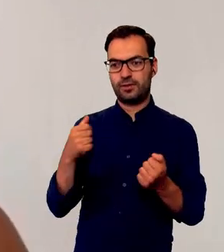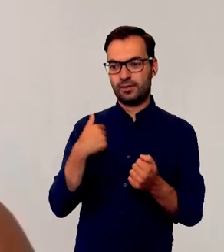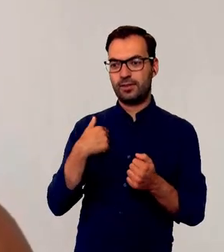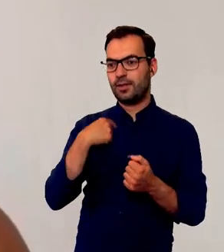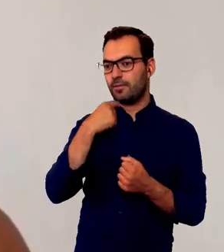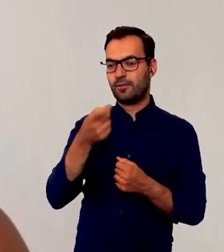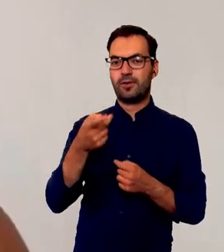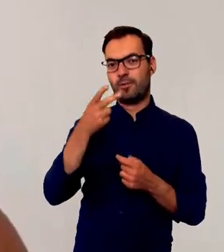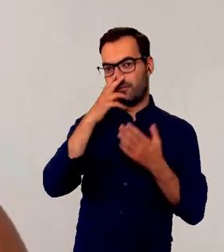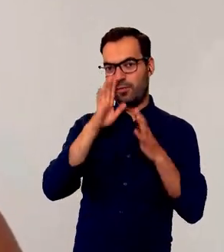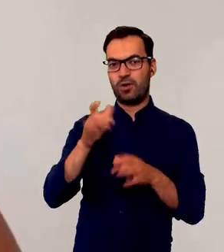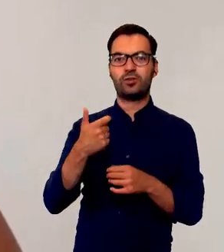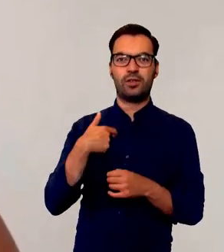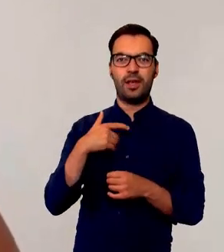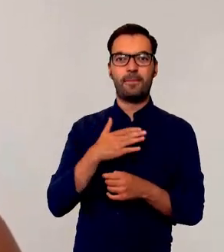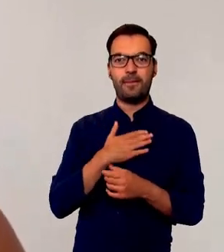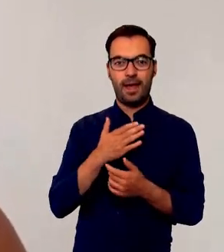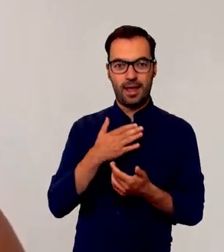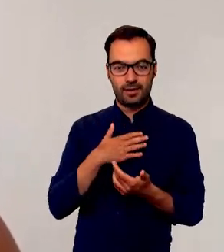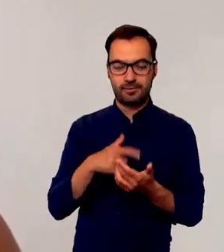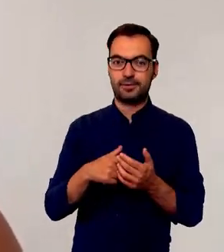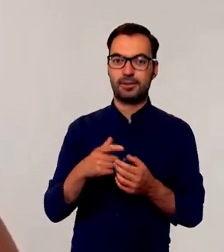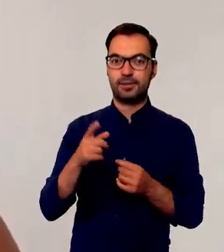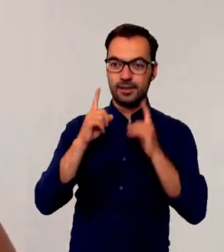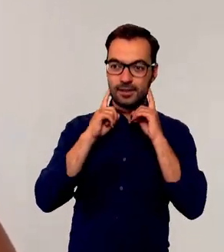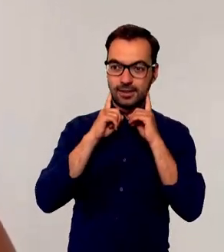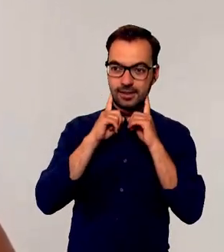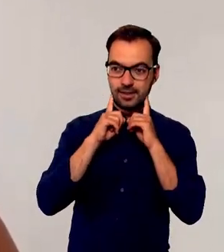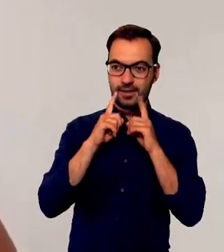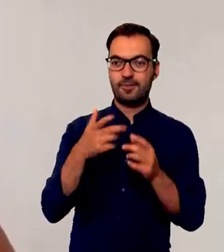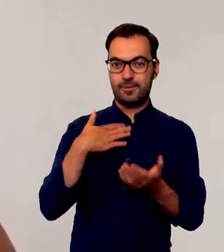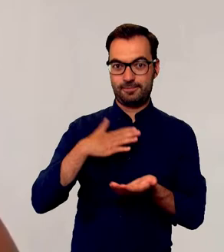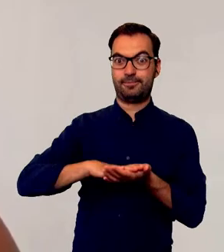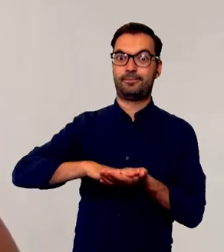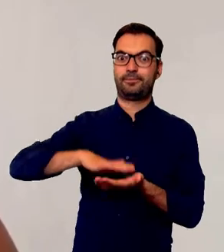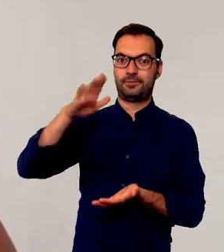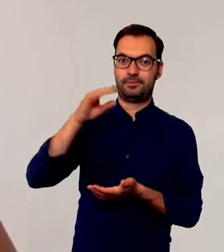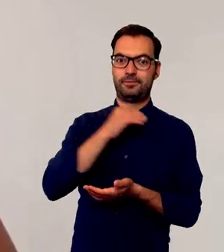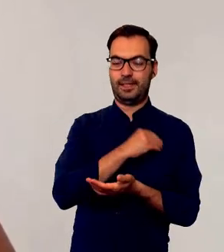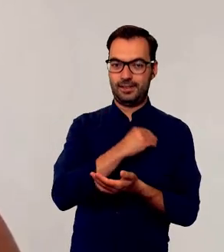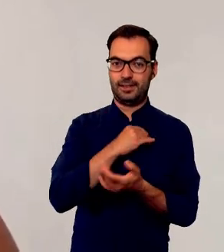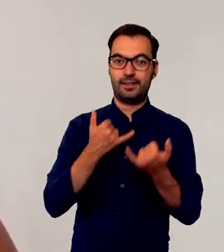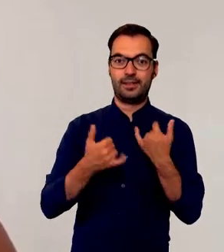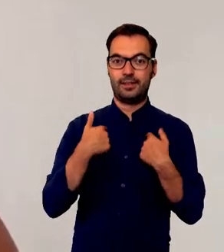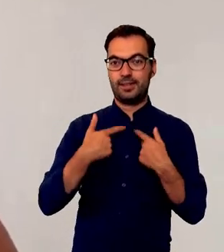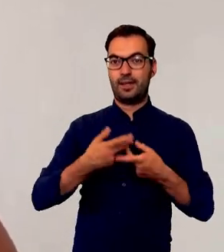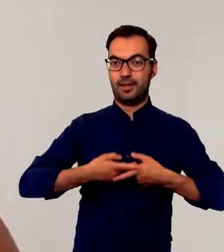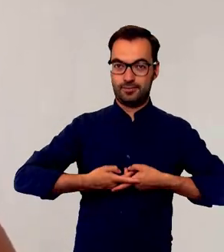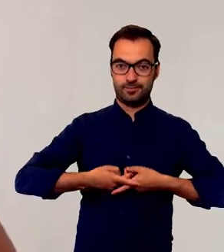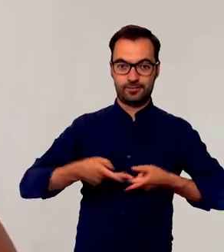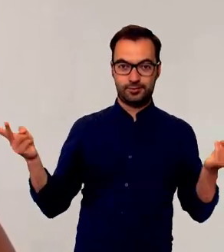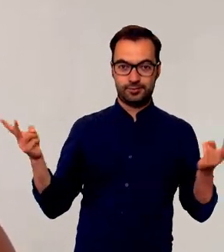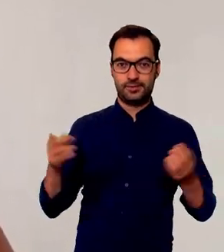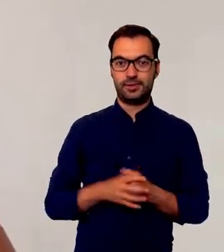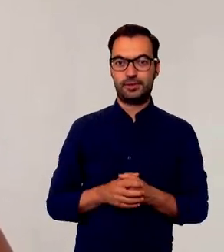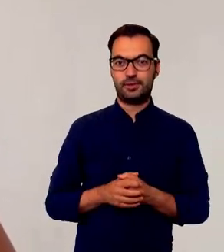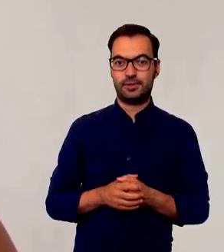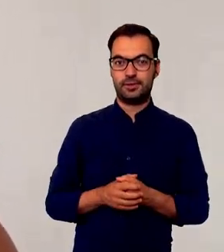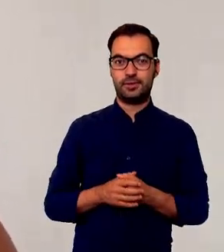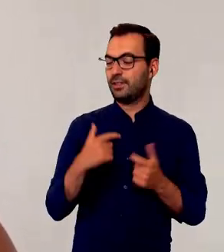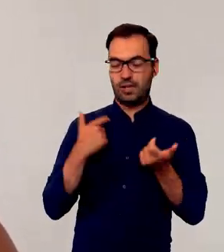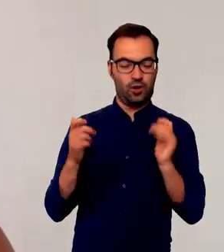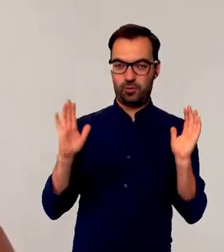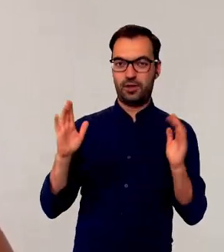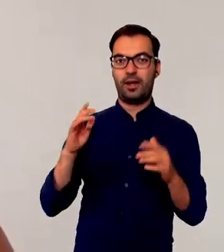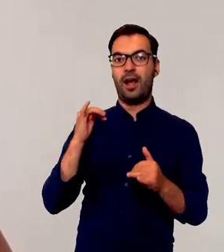Pani powiem, pokażę, co mam. I ja mam naprawdę takie materiały, które gdybym upubliczniła, nie robię